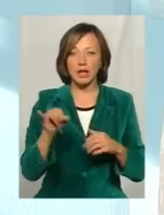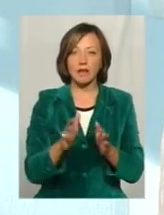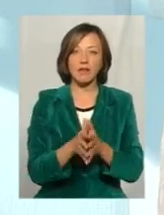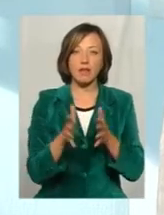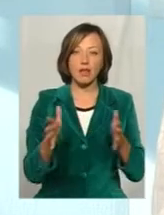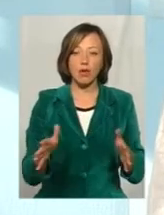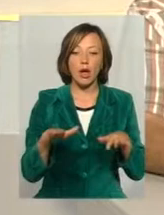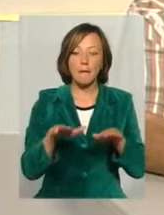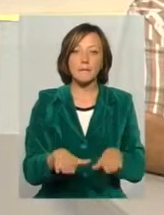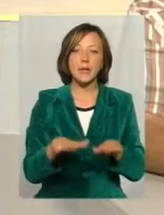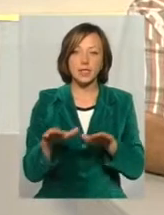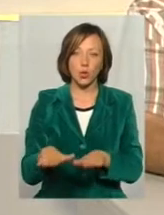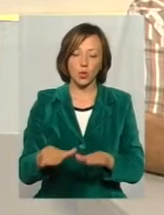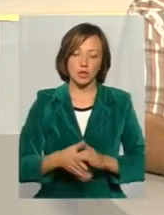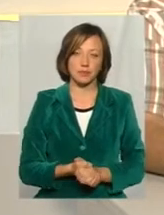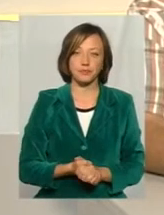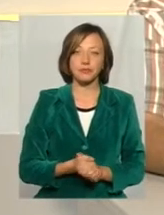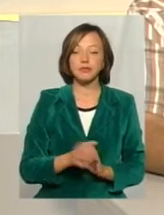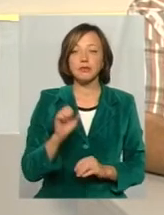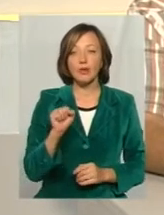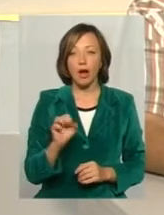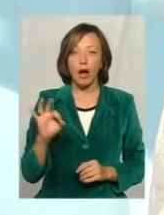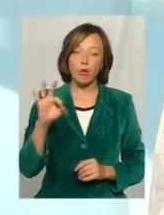великої міськості. Угу. Ну, а щодо